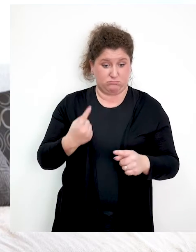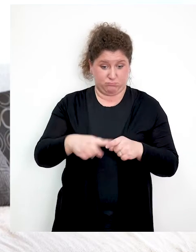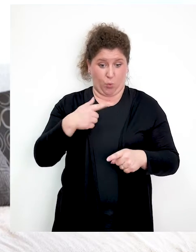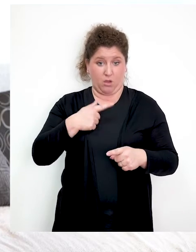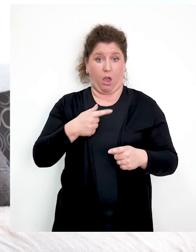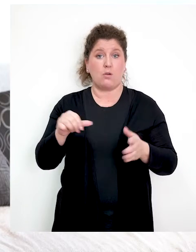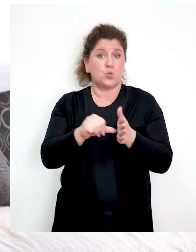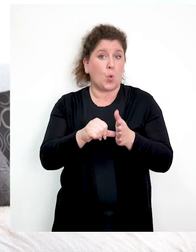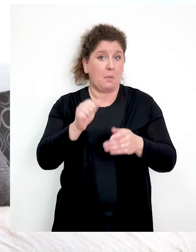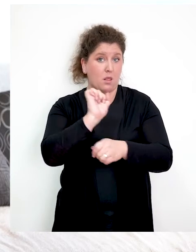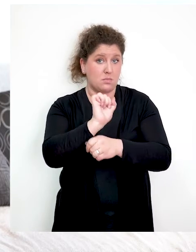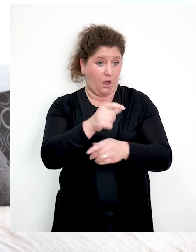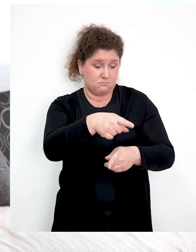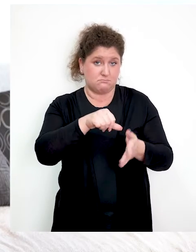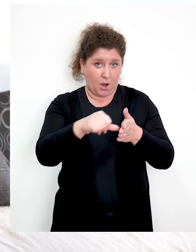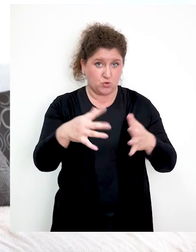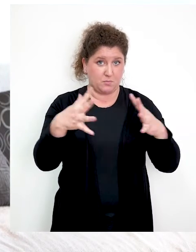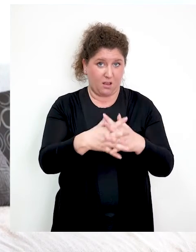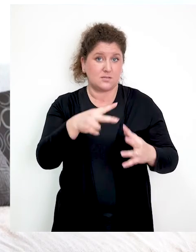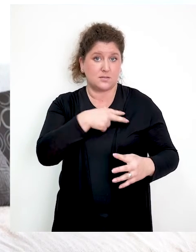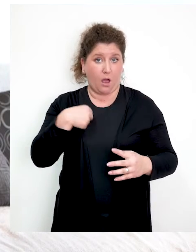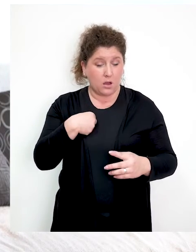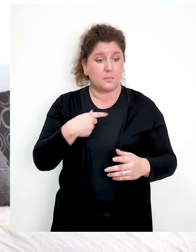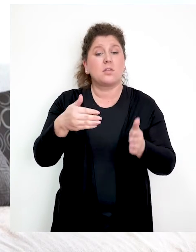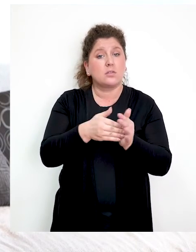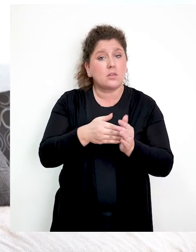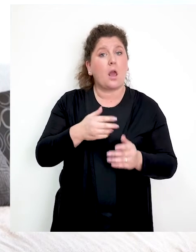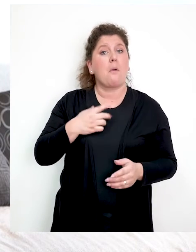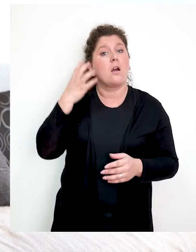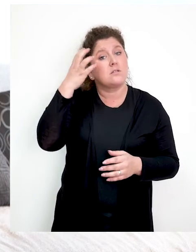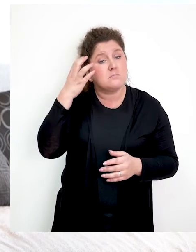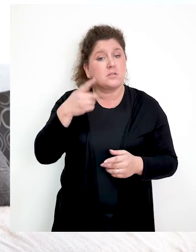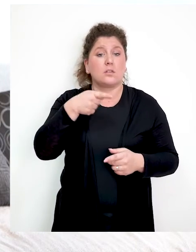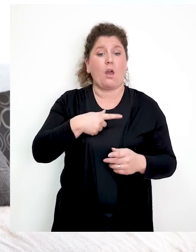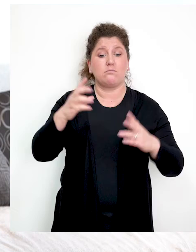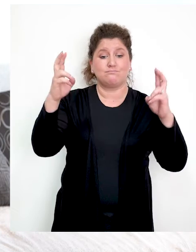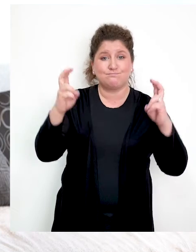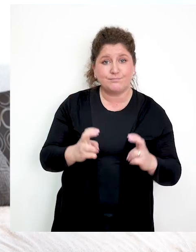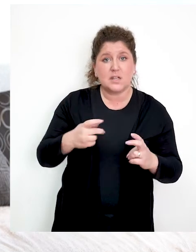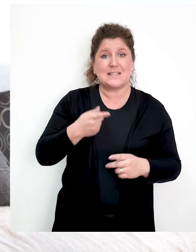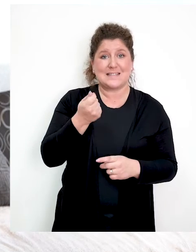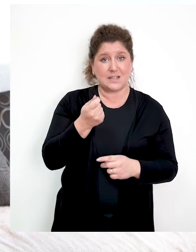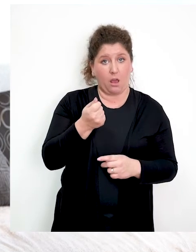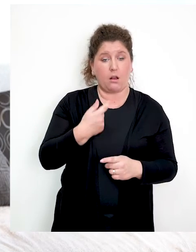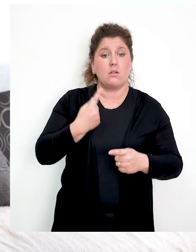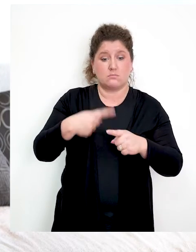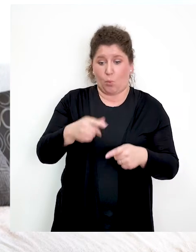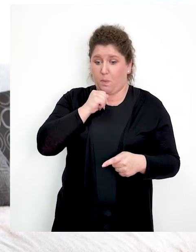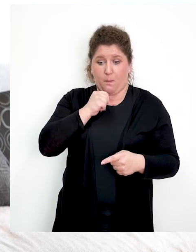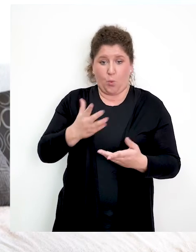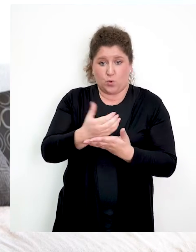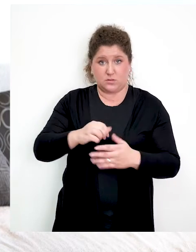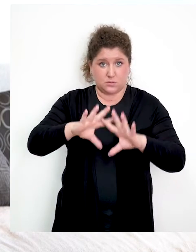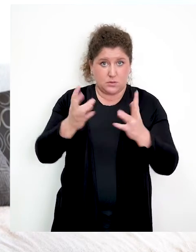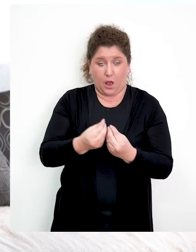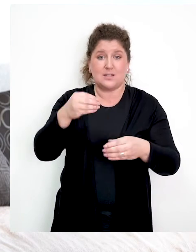plaćam slobodnu najamninu u gradu Zagrebu, da se razmisli o tome da se smanji cijena, s obzirom da ne mogu koristiti čitavi stan,